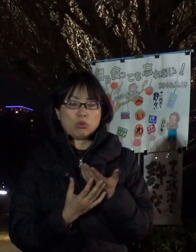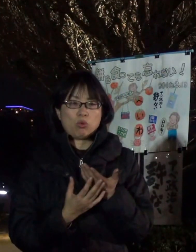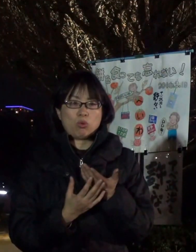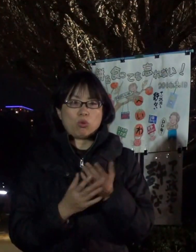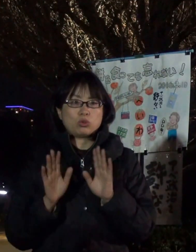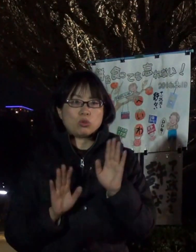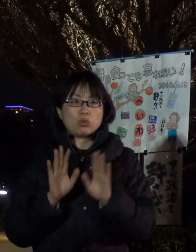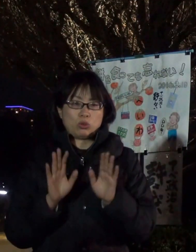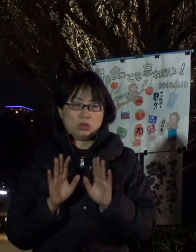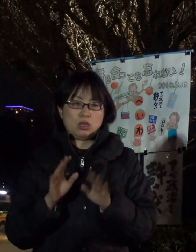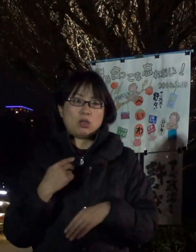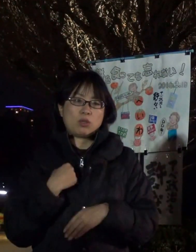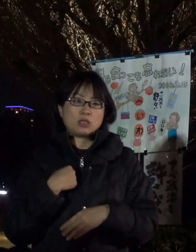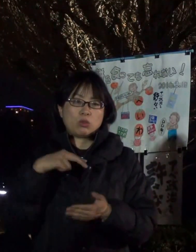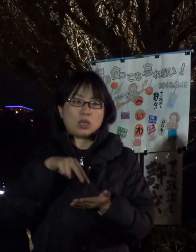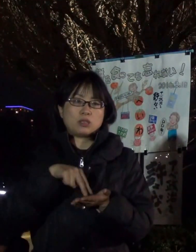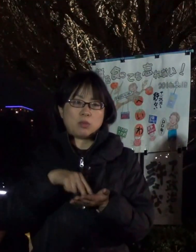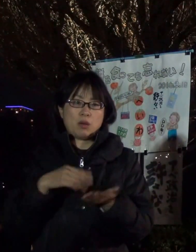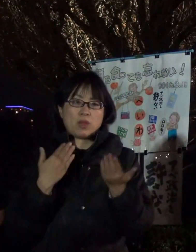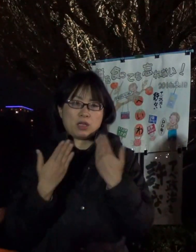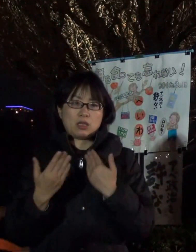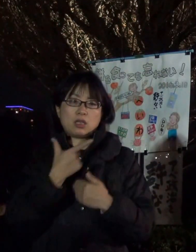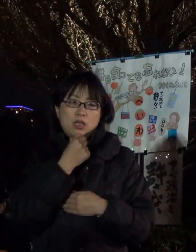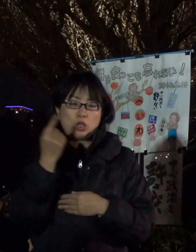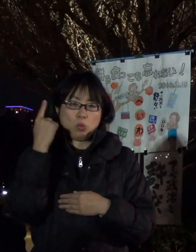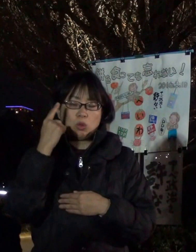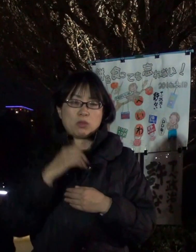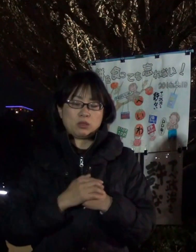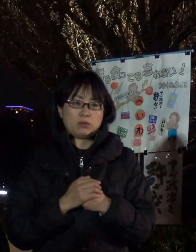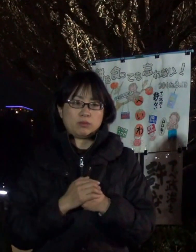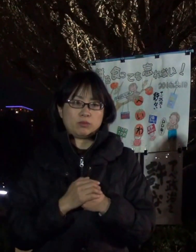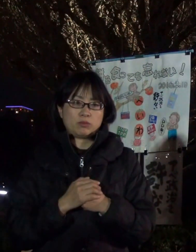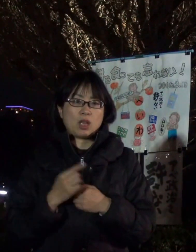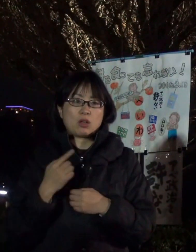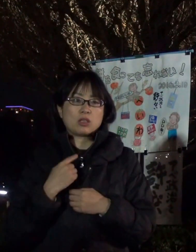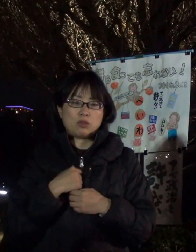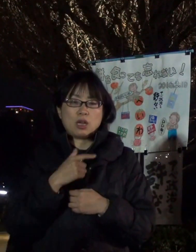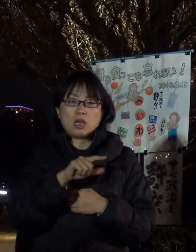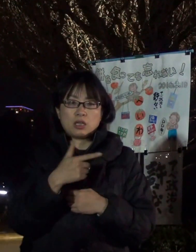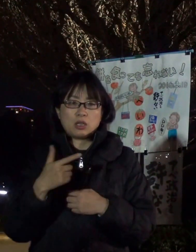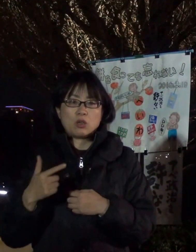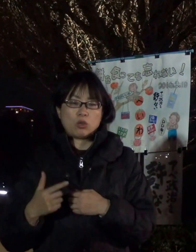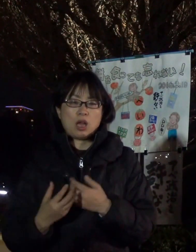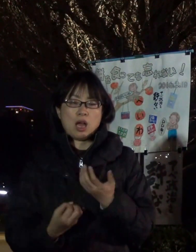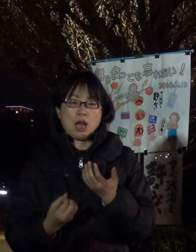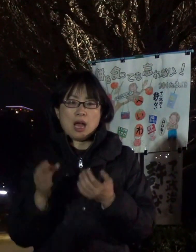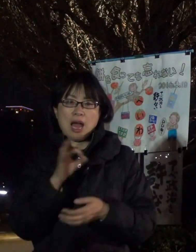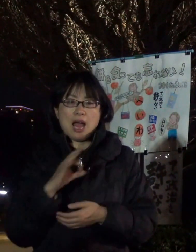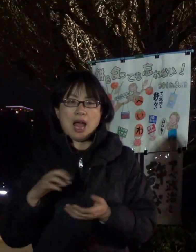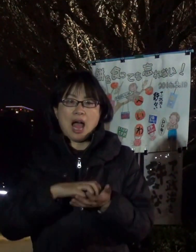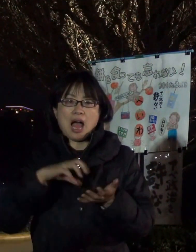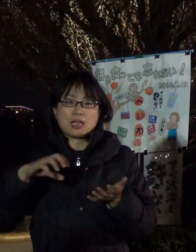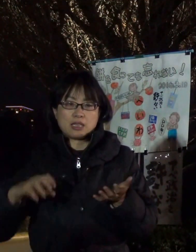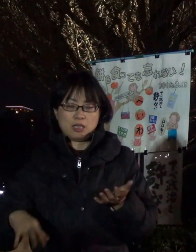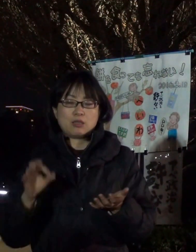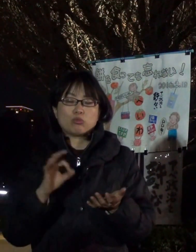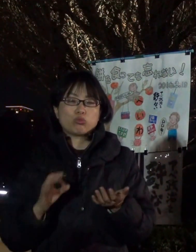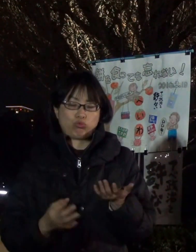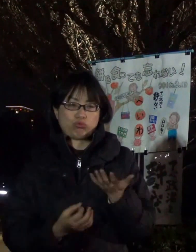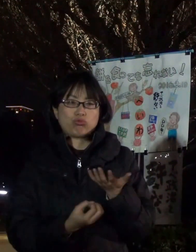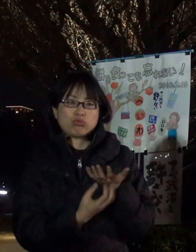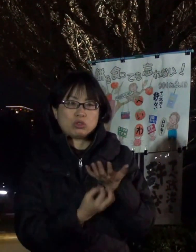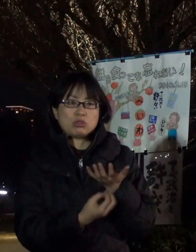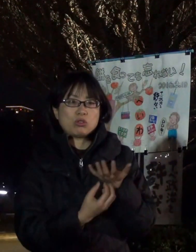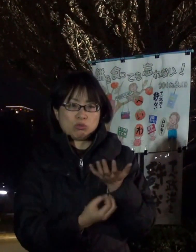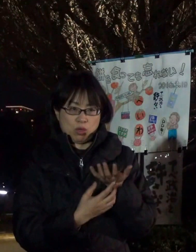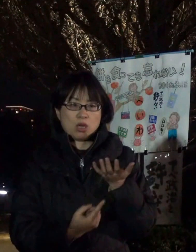と明確にしておきます。で、私は雑固体廃棄物焼却設備による固体廃棄物の焼却